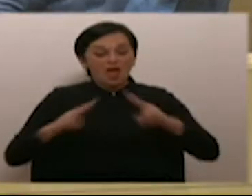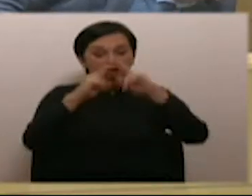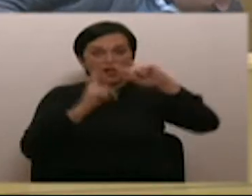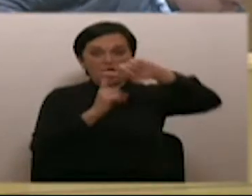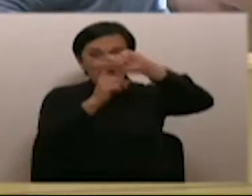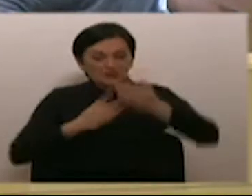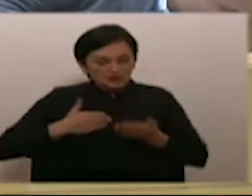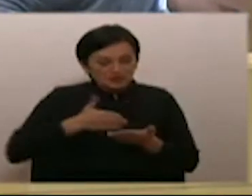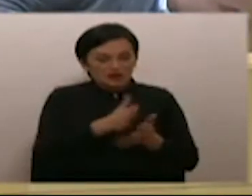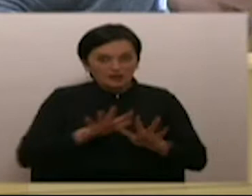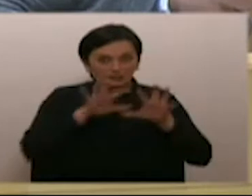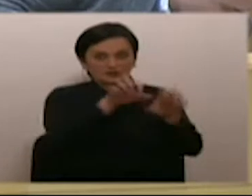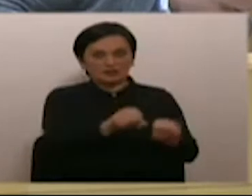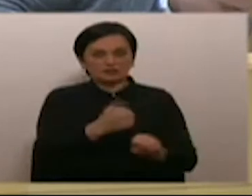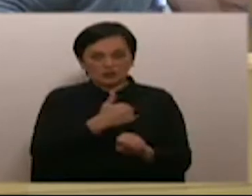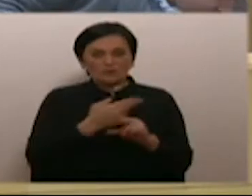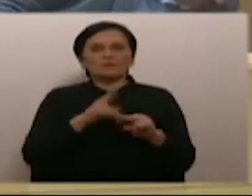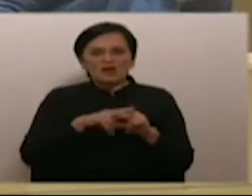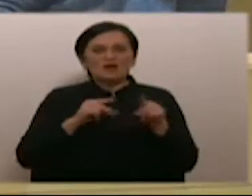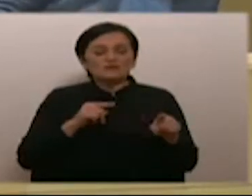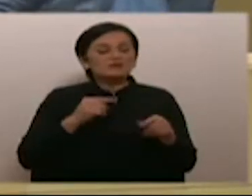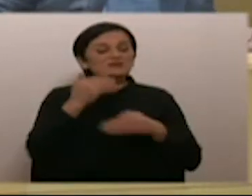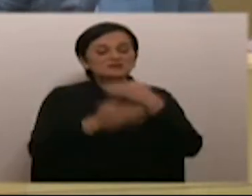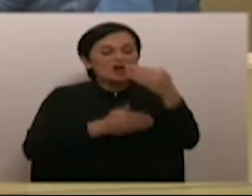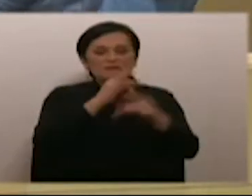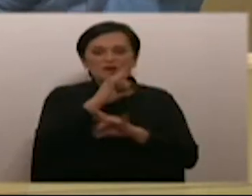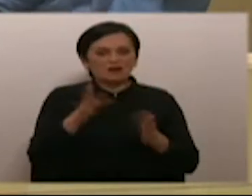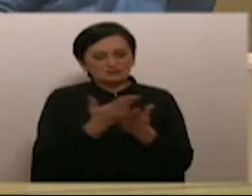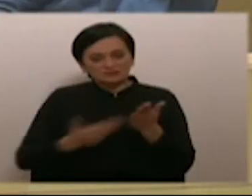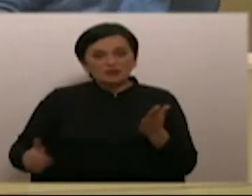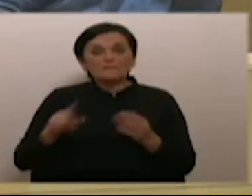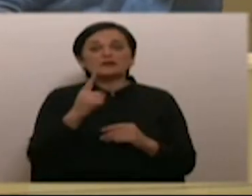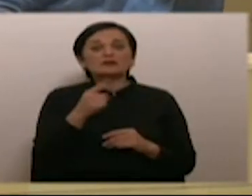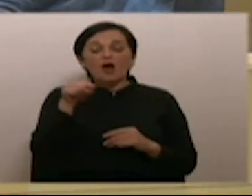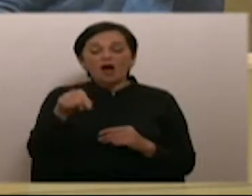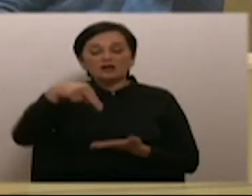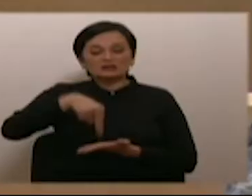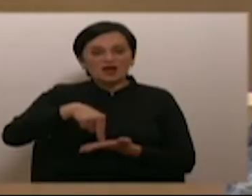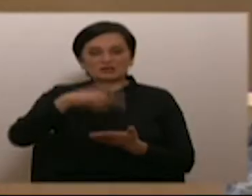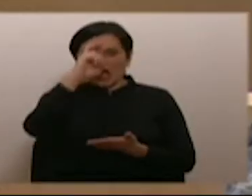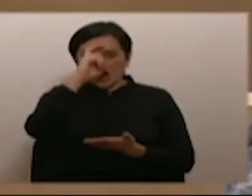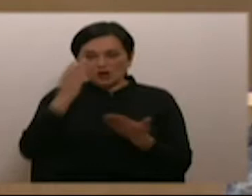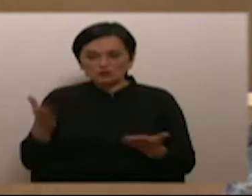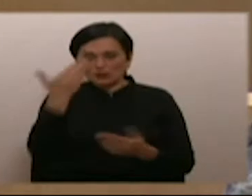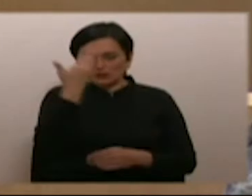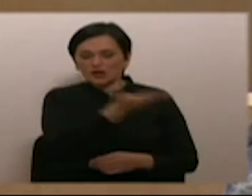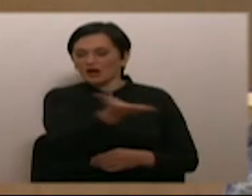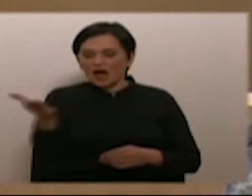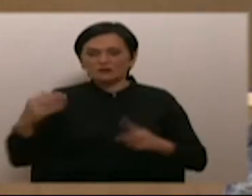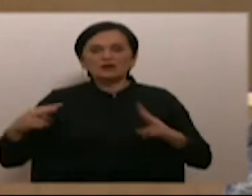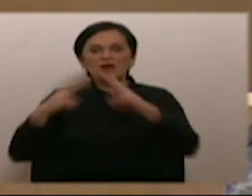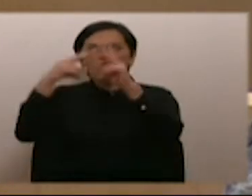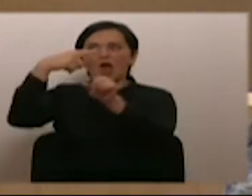ეს მცდელობაც ასეთივე წარუმატებლობით დასრულდება, იმიტომ რომ აქ დგას ხალხი, აქ დგას ხელისუფლება, აქ დგას ეკლესია, რომლებიც